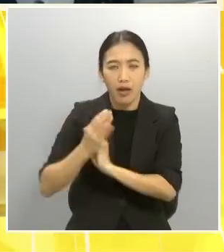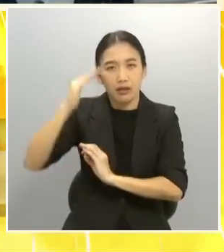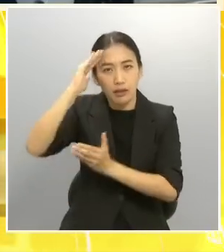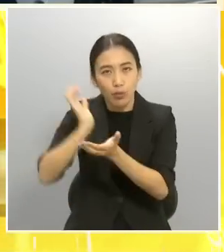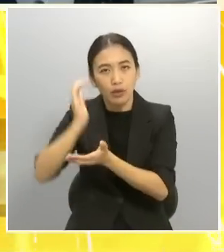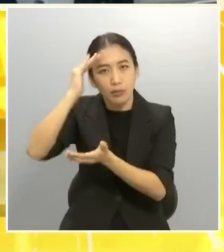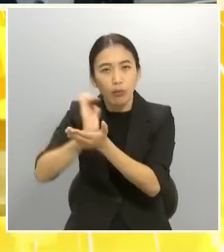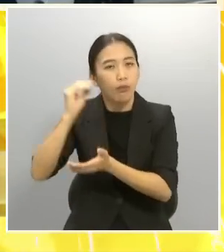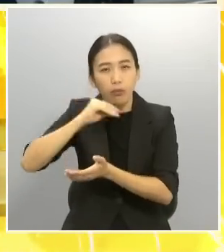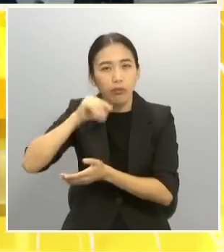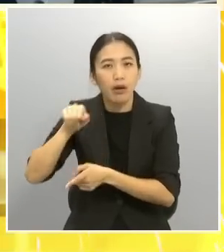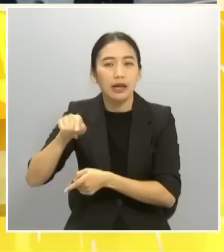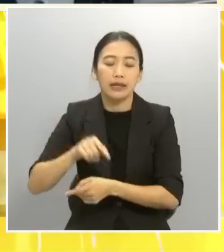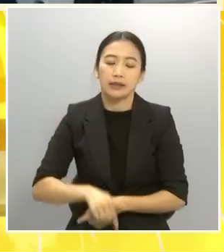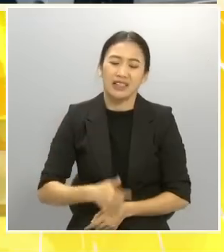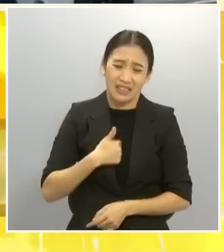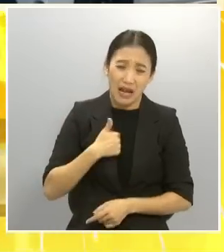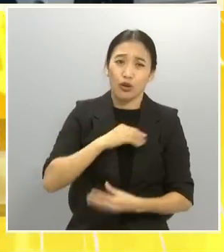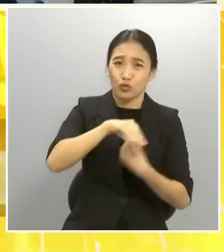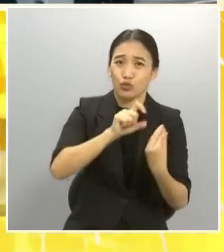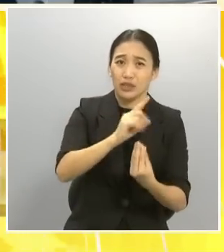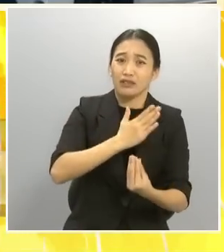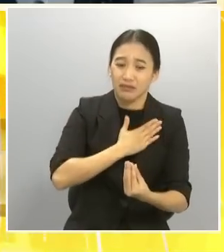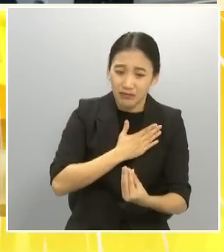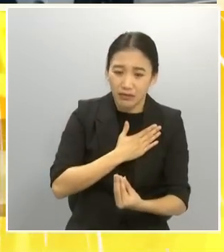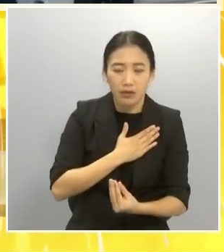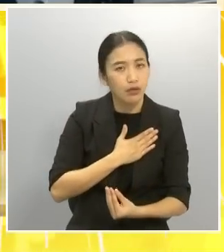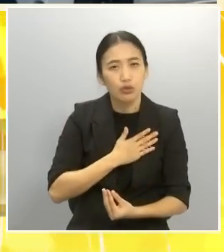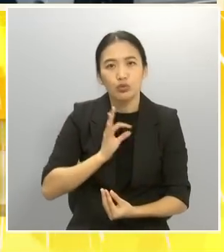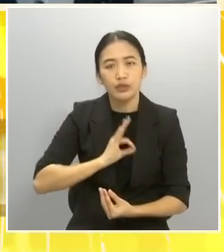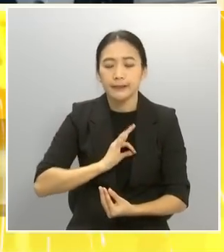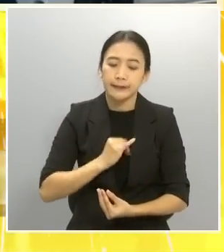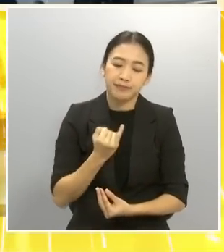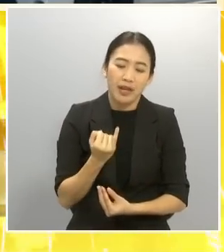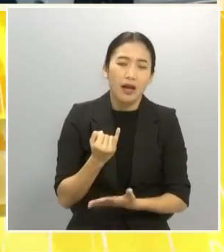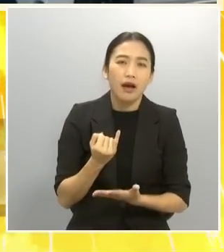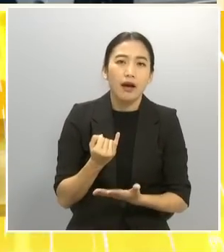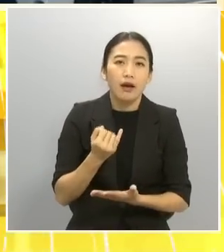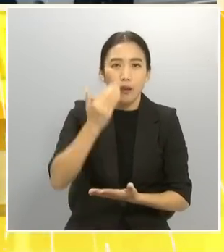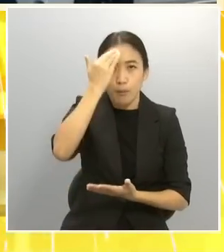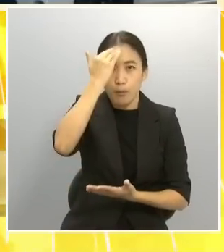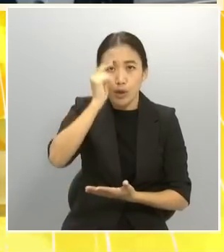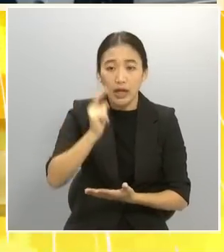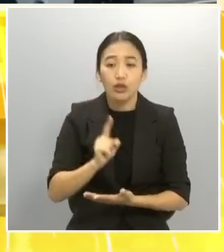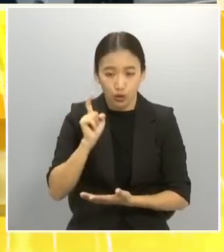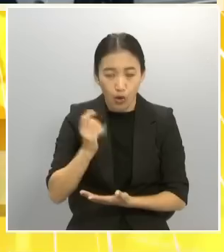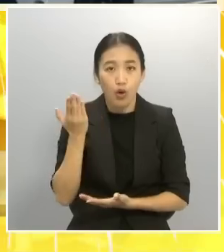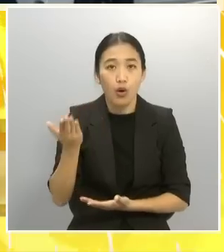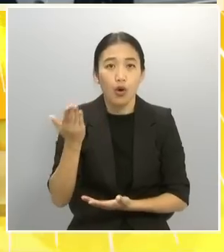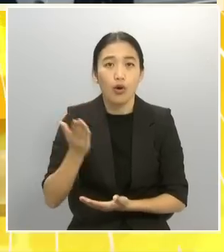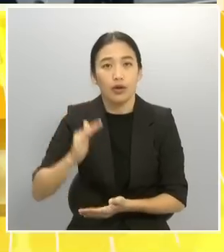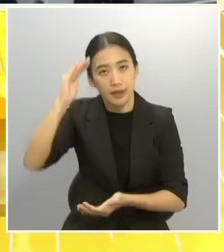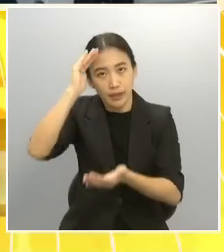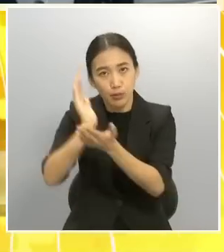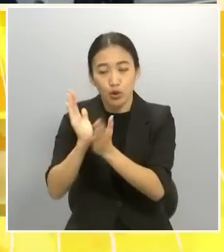ายไปก็น้อยใจกับคำว่าเจ้าหน้าที่บ้านเมืองเหมือนคือต้องเข้าใจพวกเราด้วยว่าเราค้า